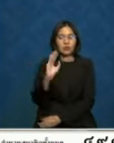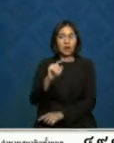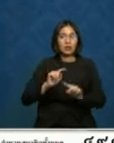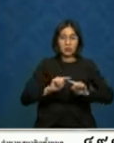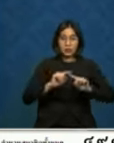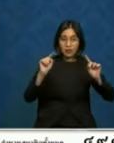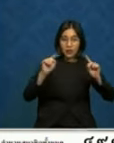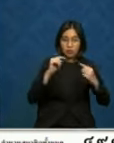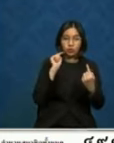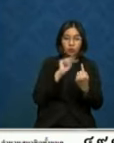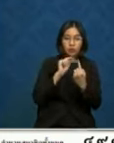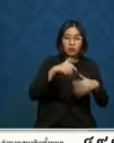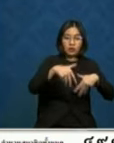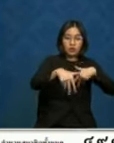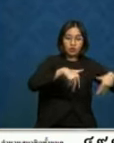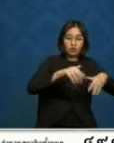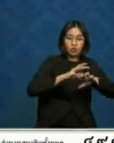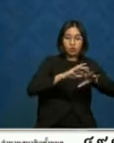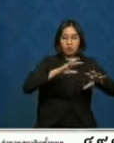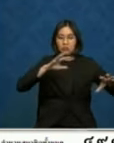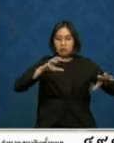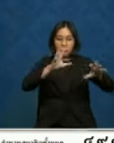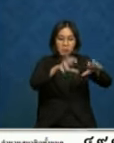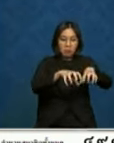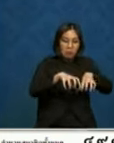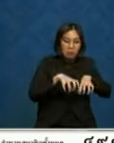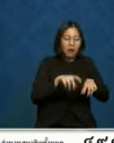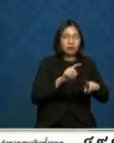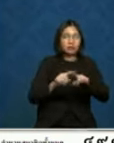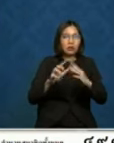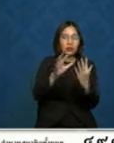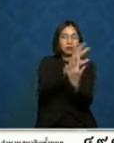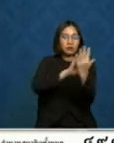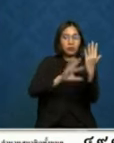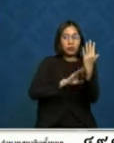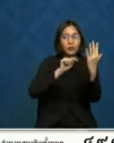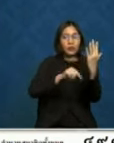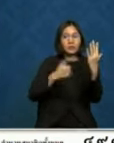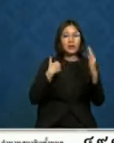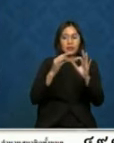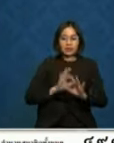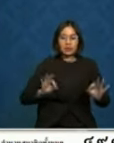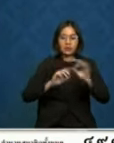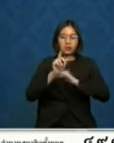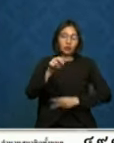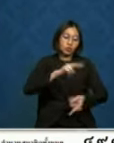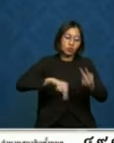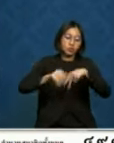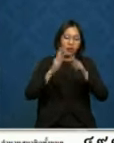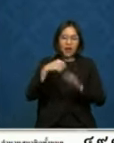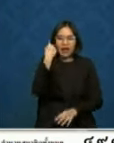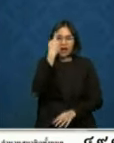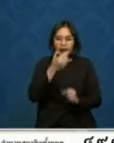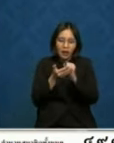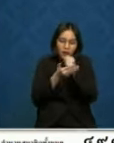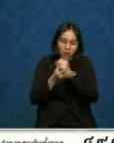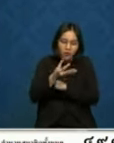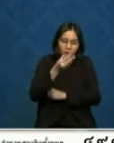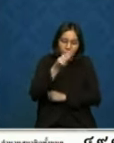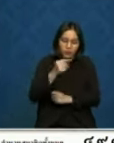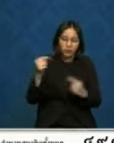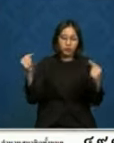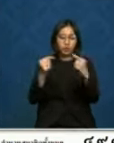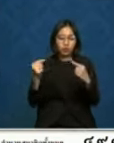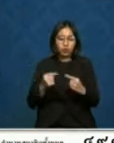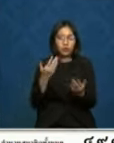งพื้นที่ชุมชนแออัดอื่นๆทั่วประเทศที่จำเป็นต้องตรวจสอบจำนวนผู้ติดสารเสพติดให้สอดคล้อง